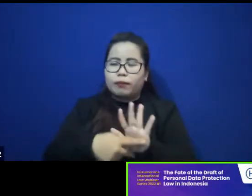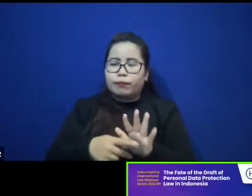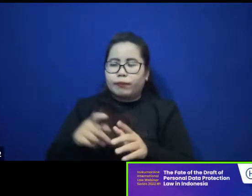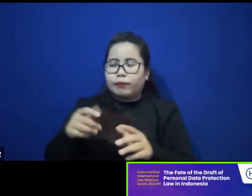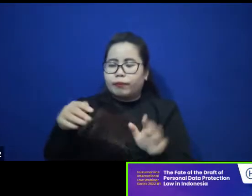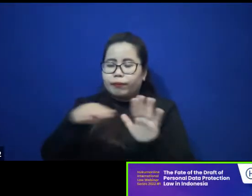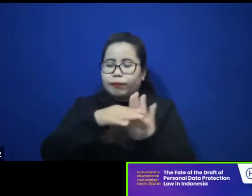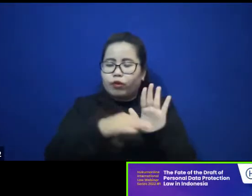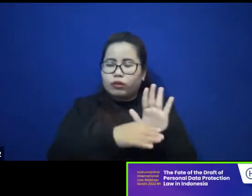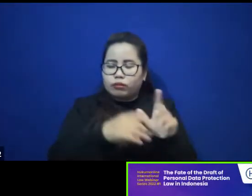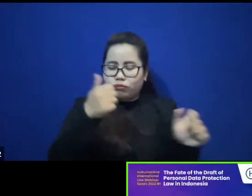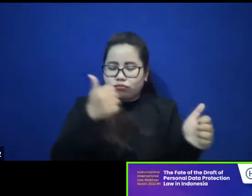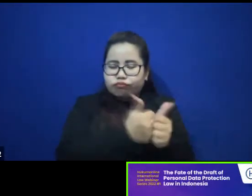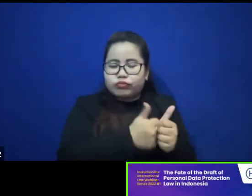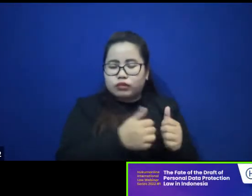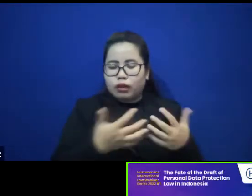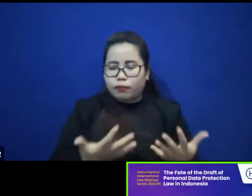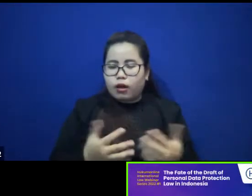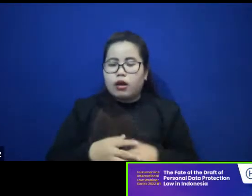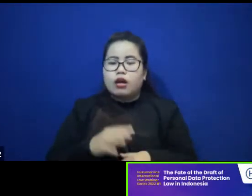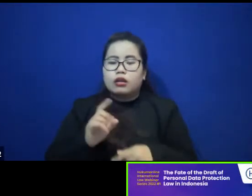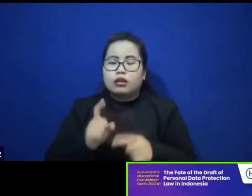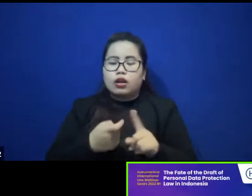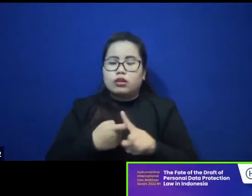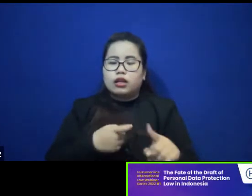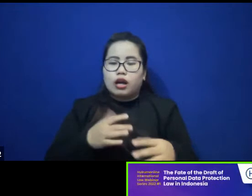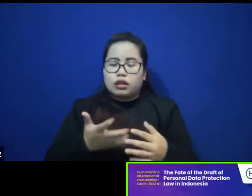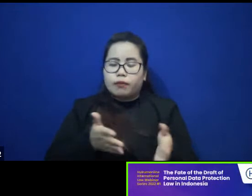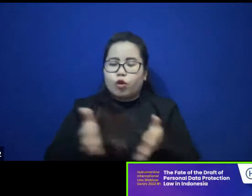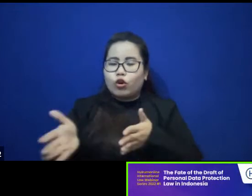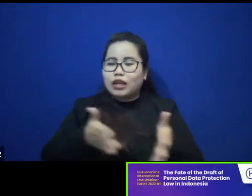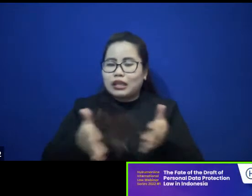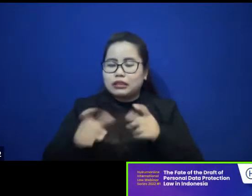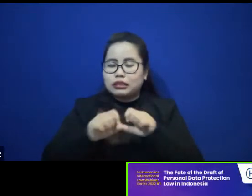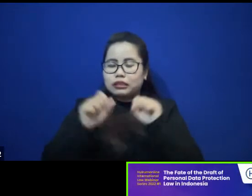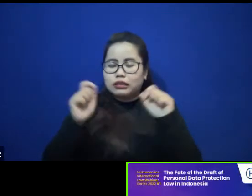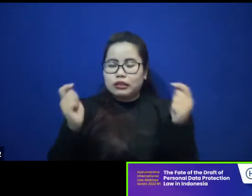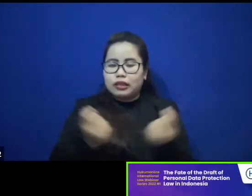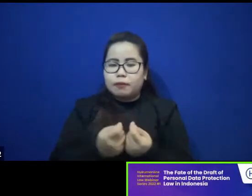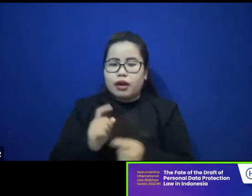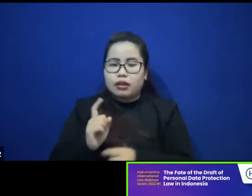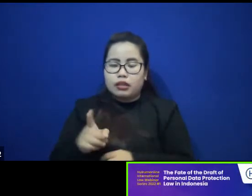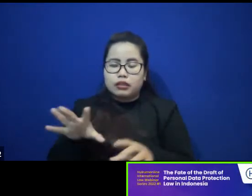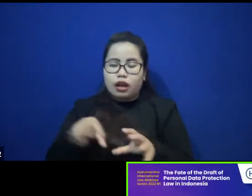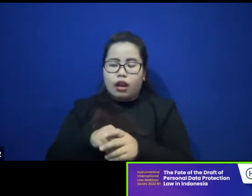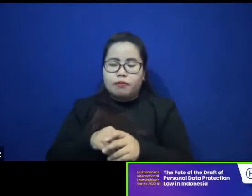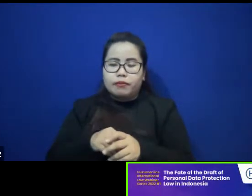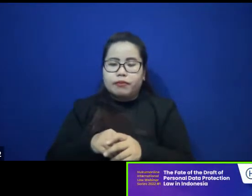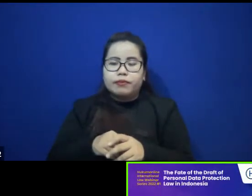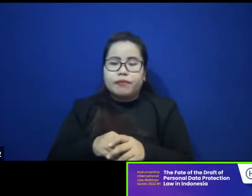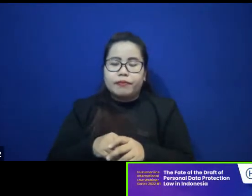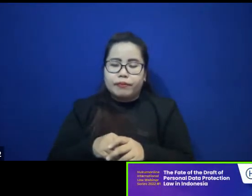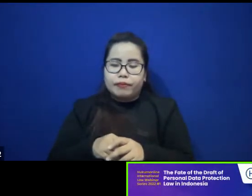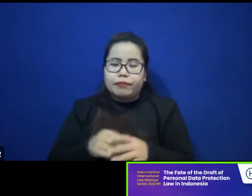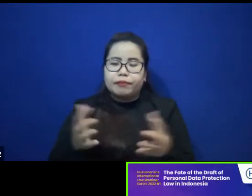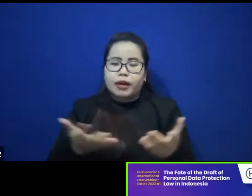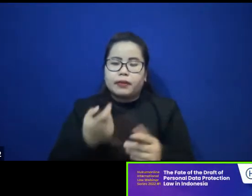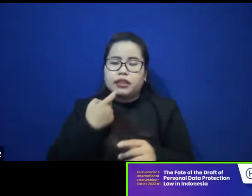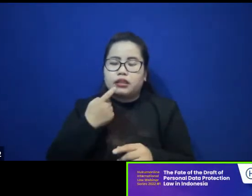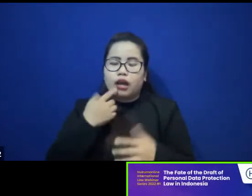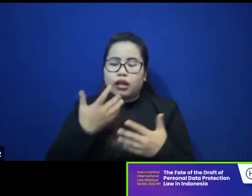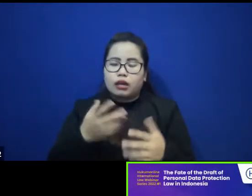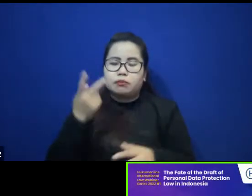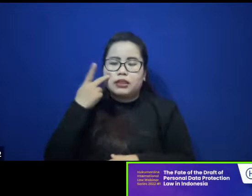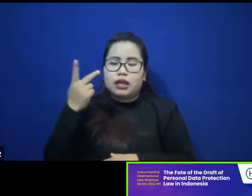dari action plan juga mengorganisir steam di dalamnya yang juga mencakup Amin data protection